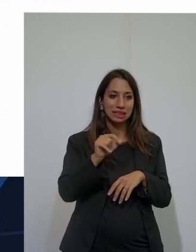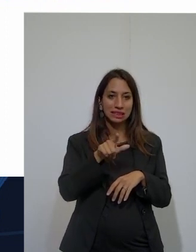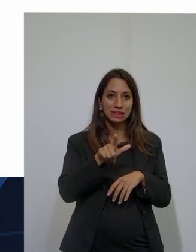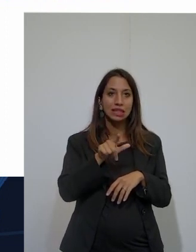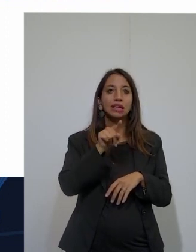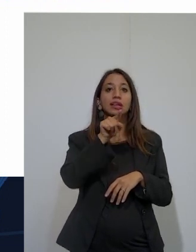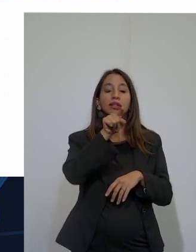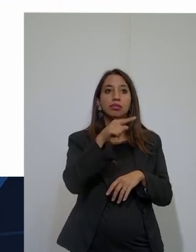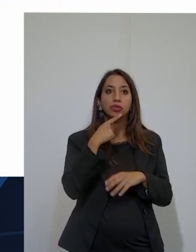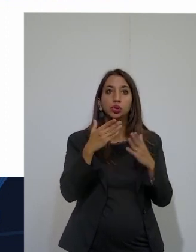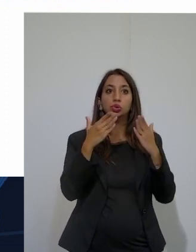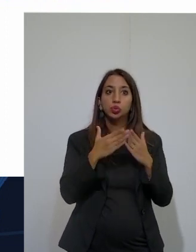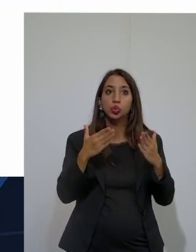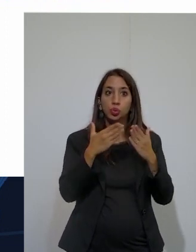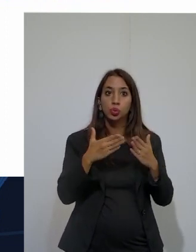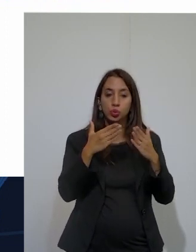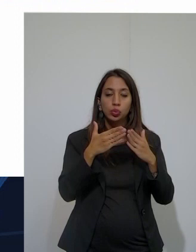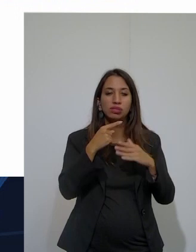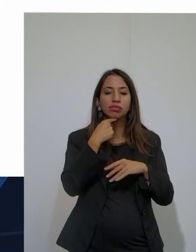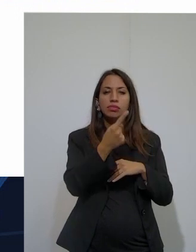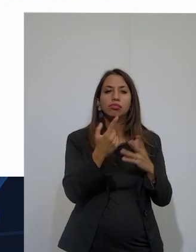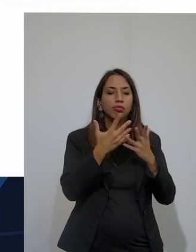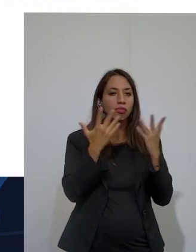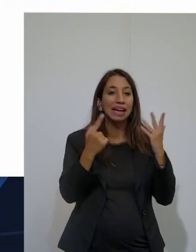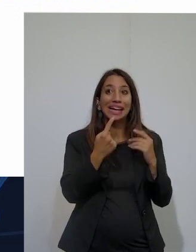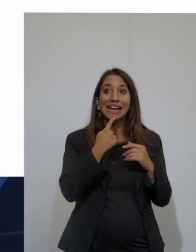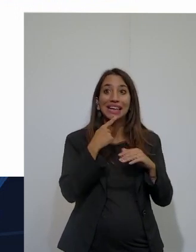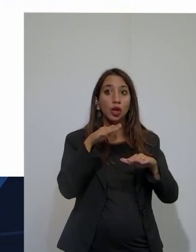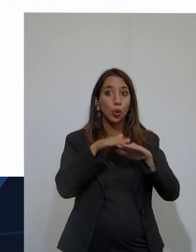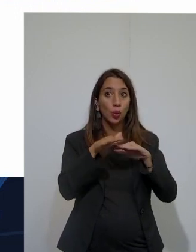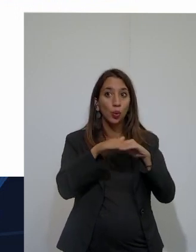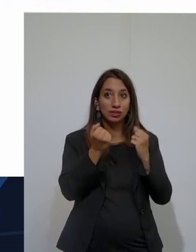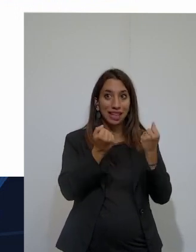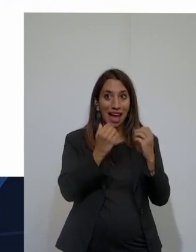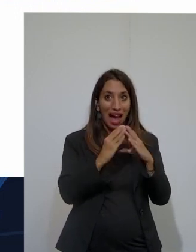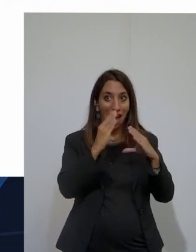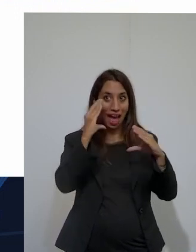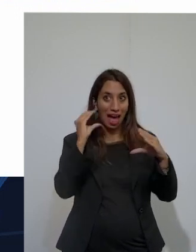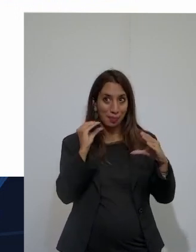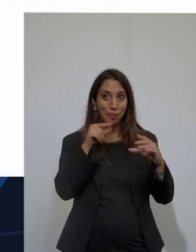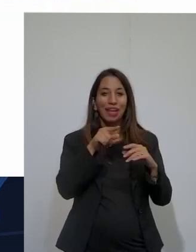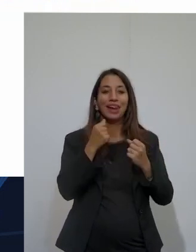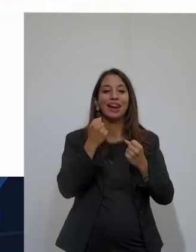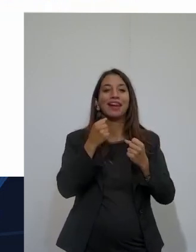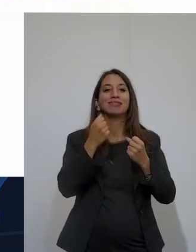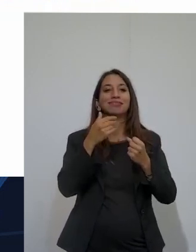studio, che chi va in camper, nelle aree di sosta camper,